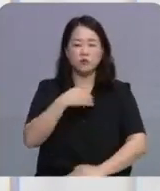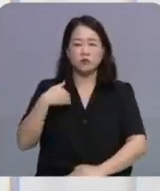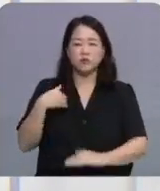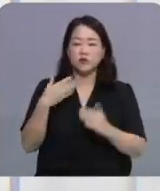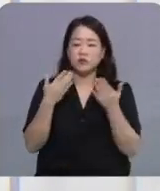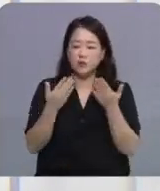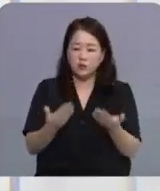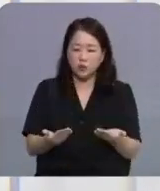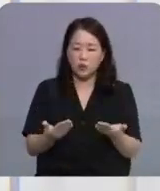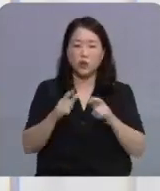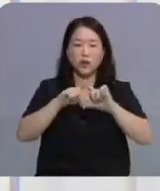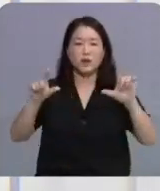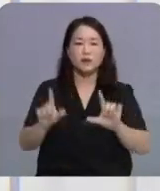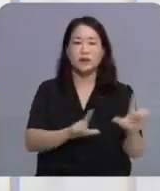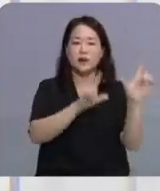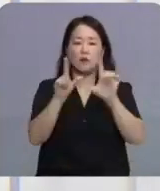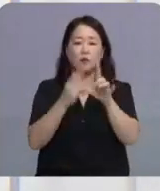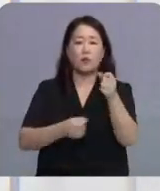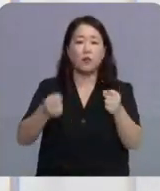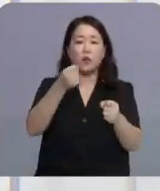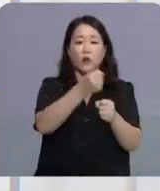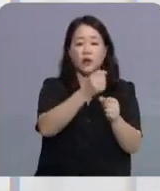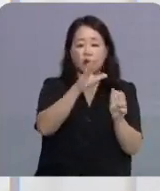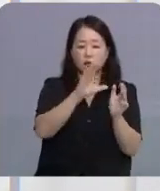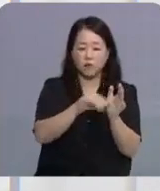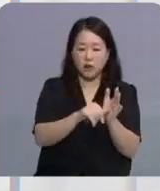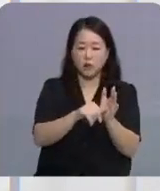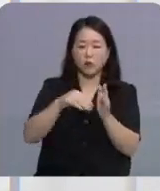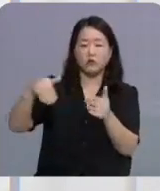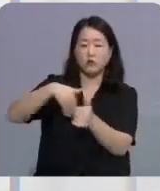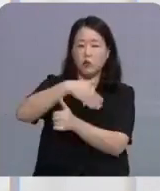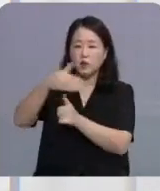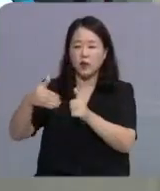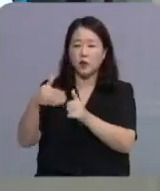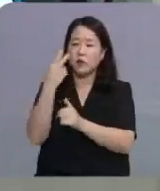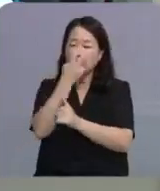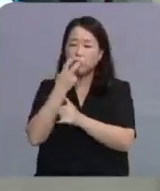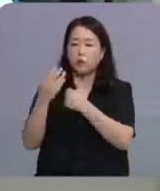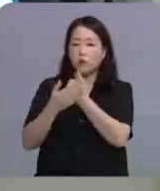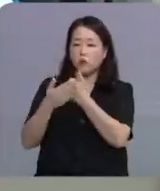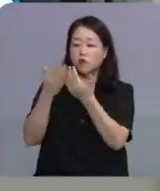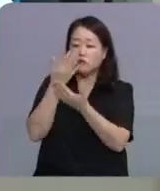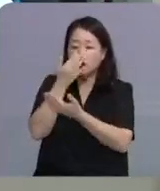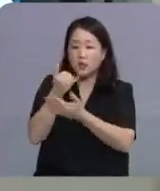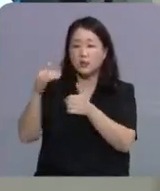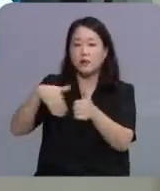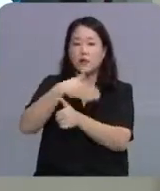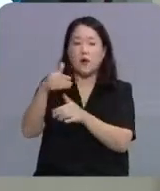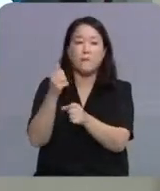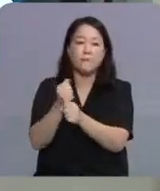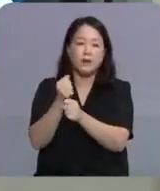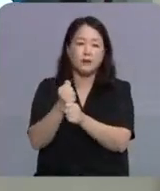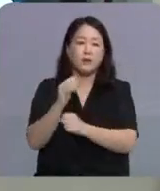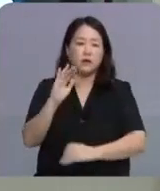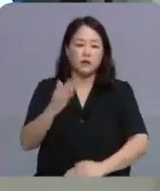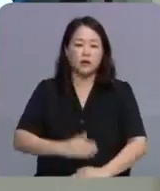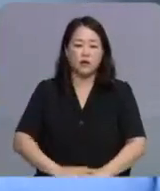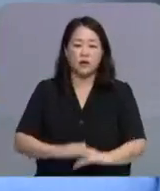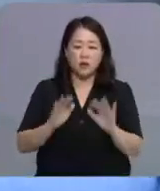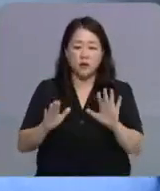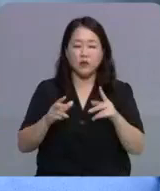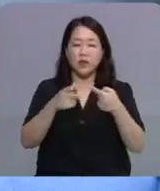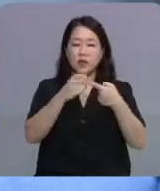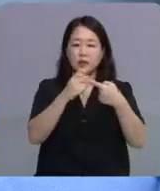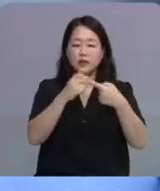복귀를 하실 때도 그 주변에서 지지 체계를 적자를 현재 전북지역 백신 1차 접종